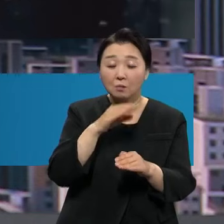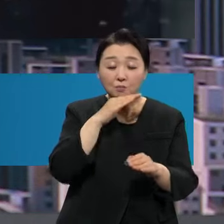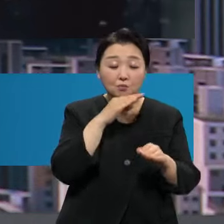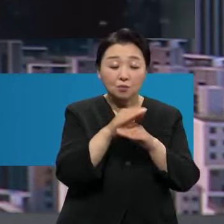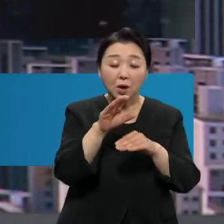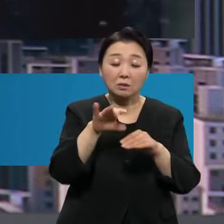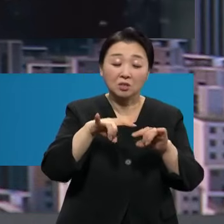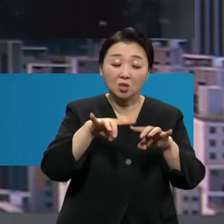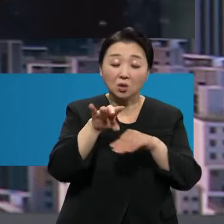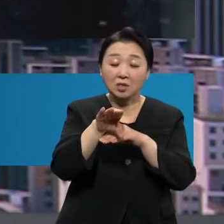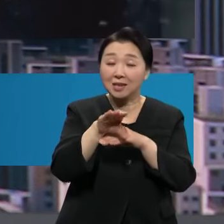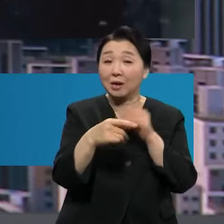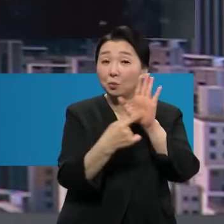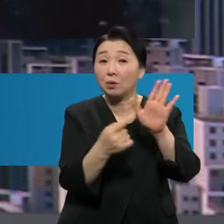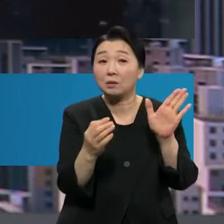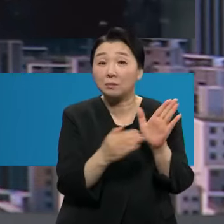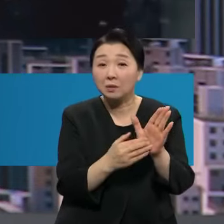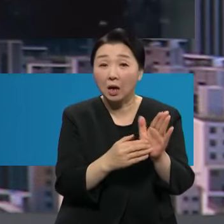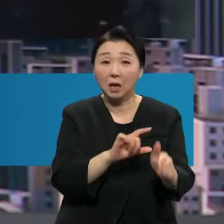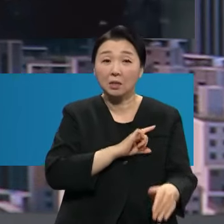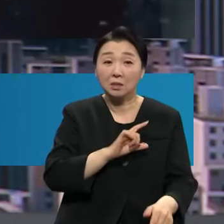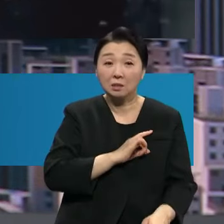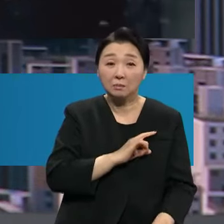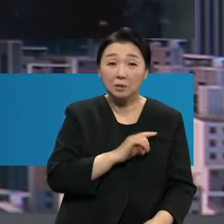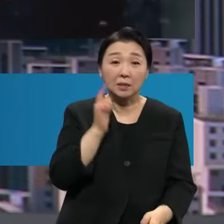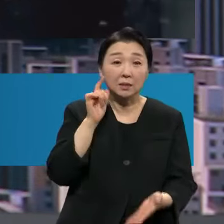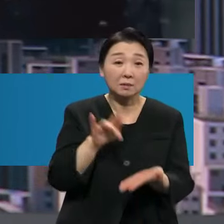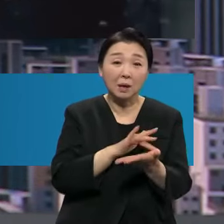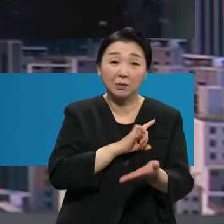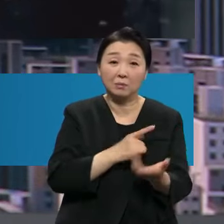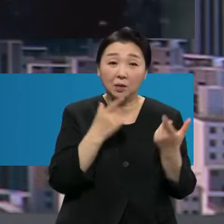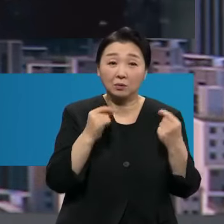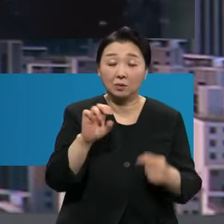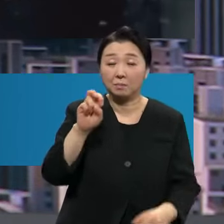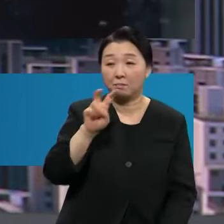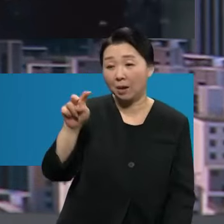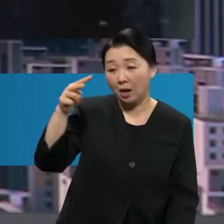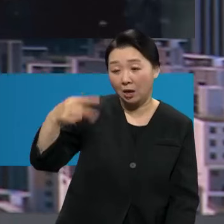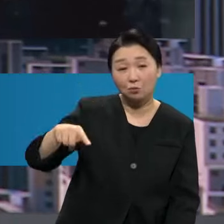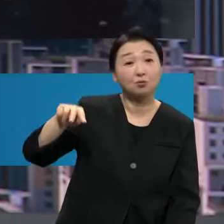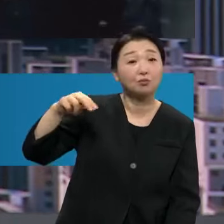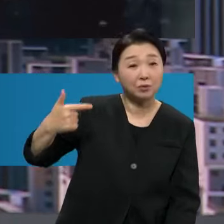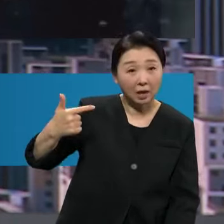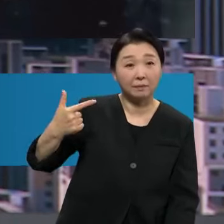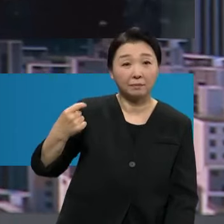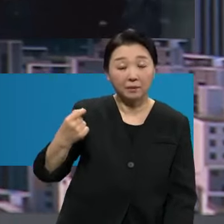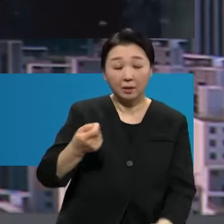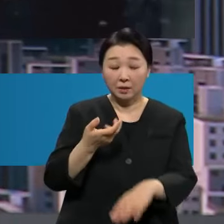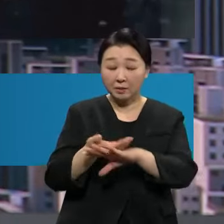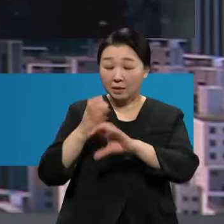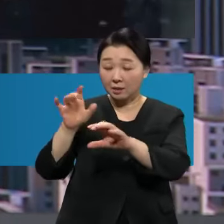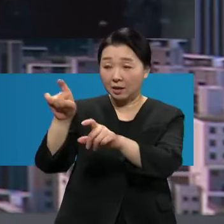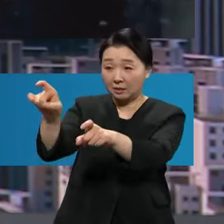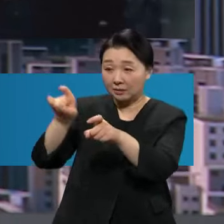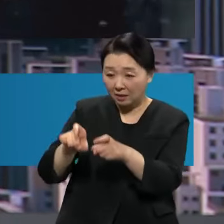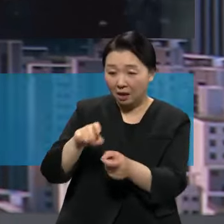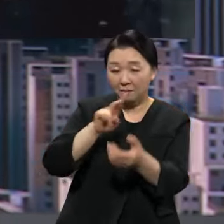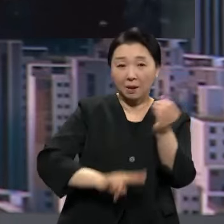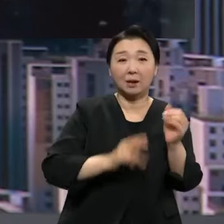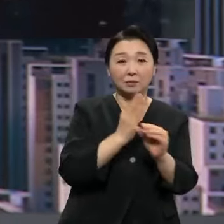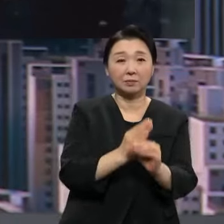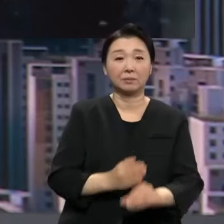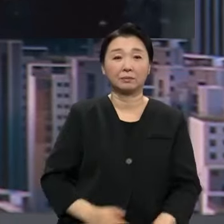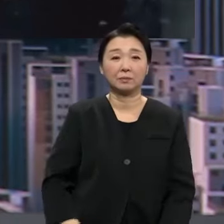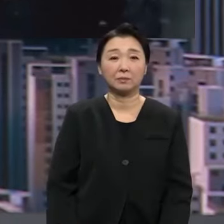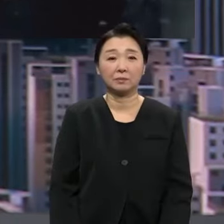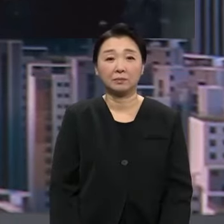공개됐습니다. 전기차의 이름은 북한 스마트폰의 이름과 같은 마두산입니다. 해외 차를 수입해 팔고 있는 걸로 보입니다.